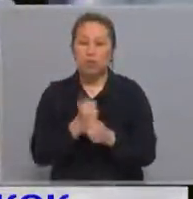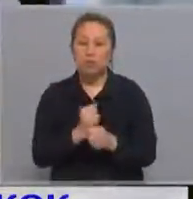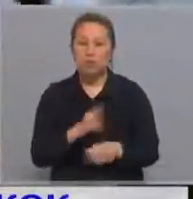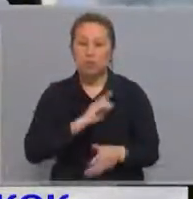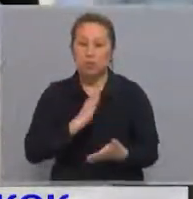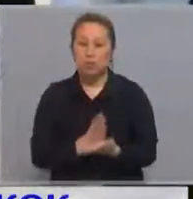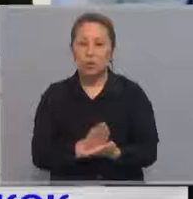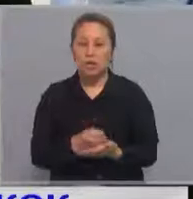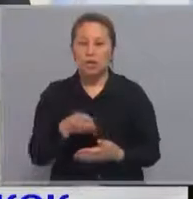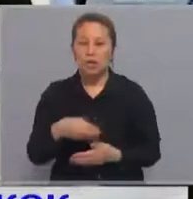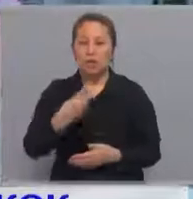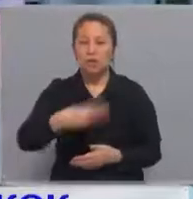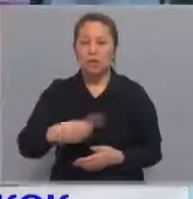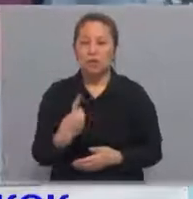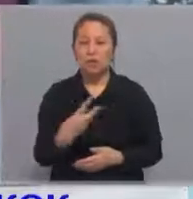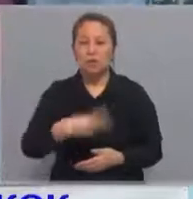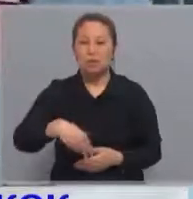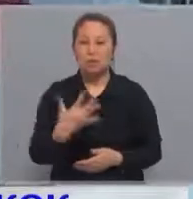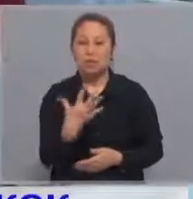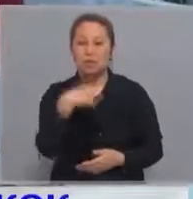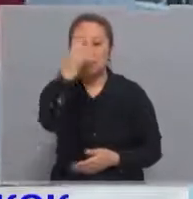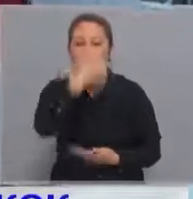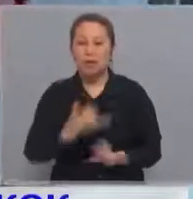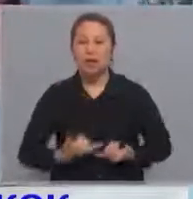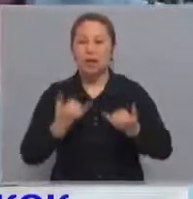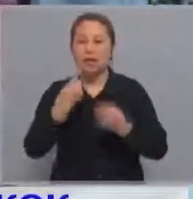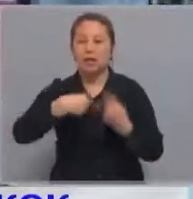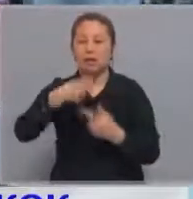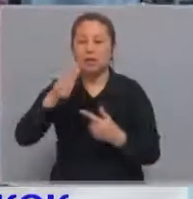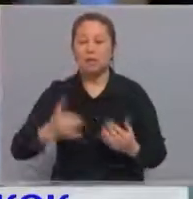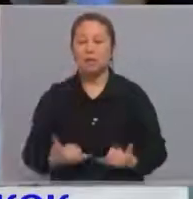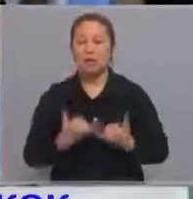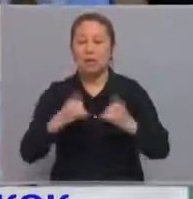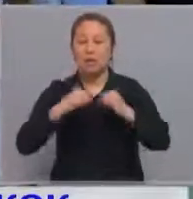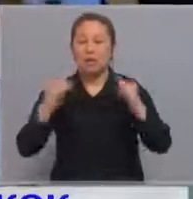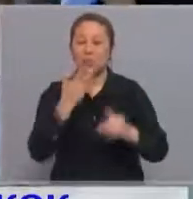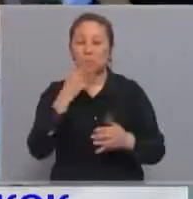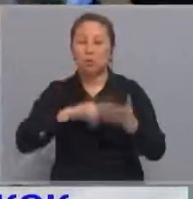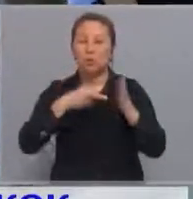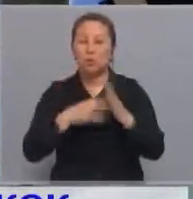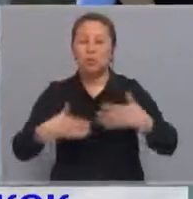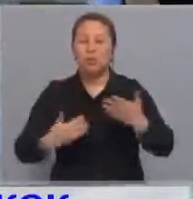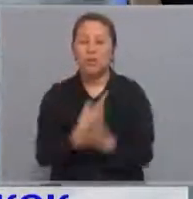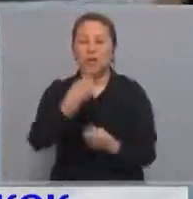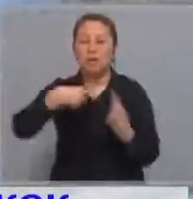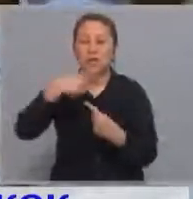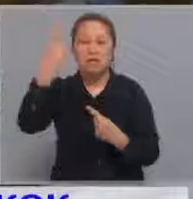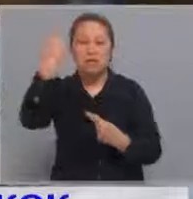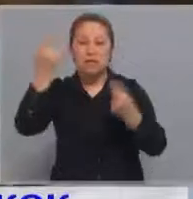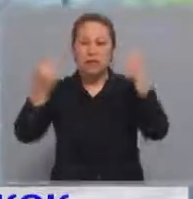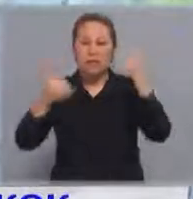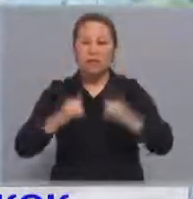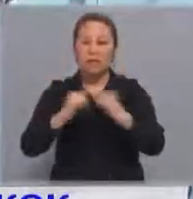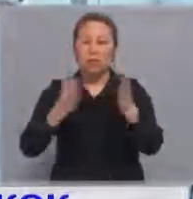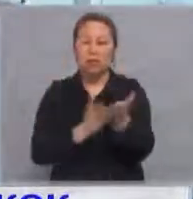қойылған. Биыл 2021-2025 жылдарға арналған кәсіпкерлікті дамыту жөніндегі ұлттық жоба аясында жаңа бизнес идеяларды іске асыру үшін